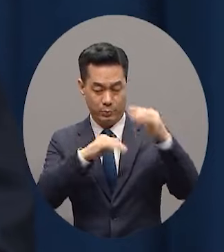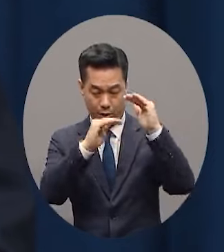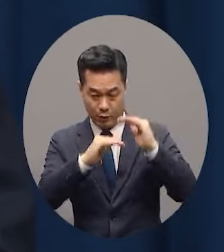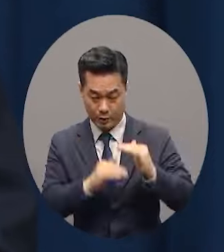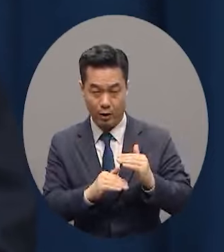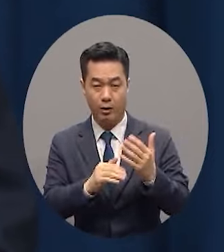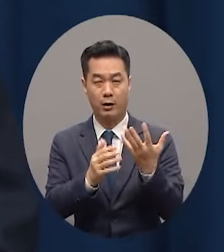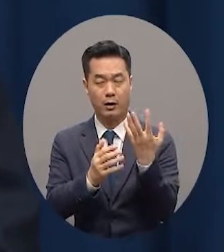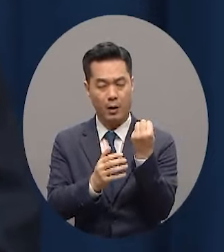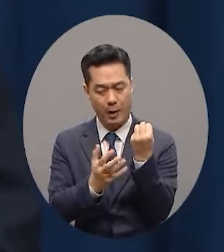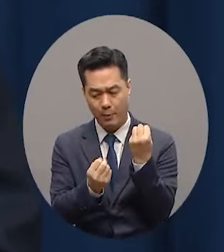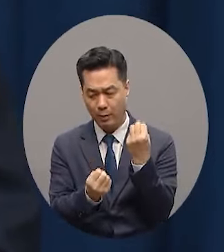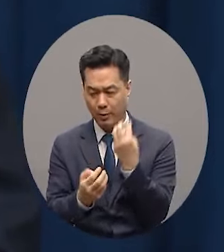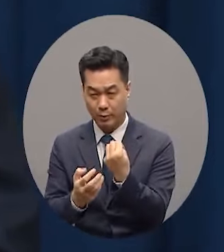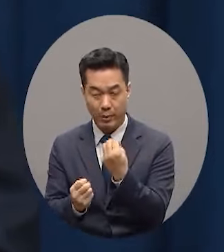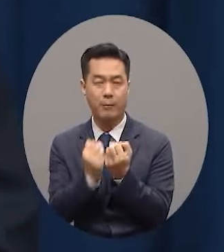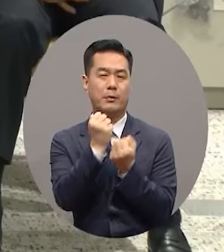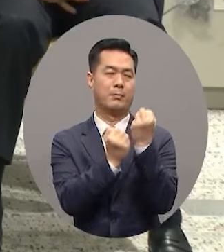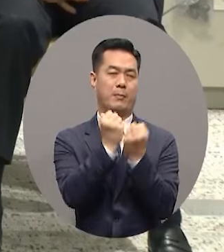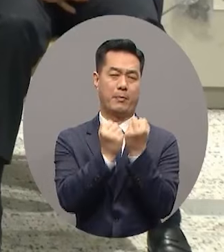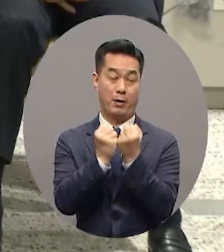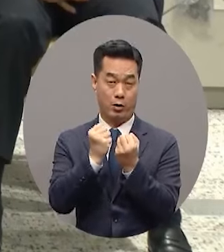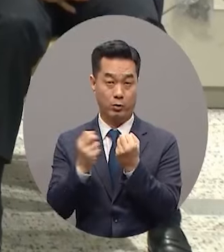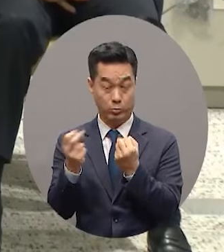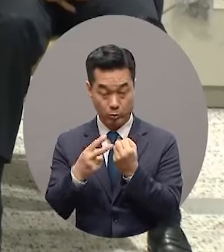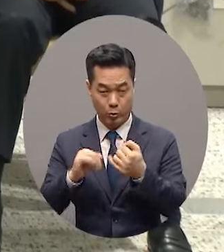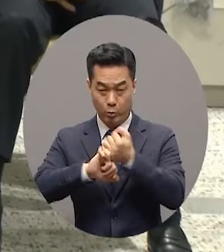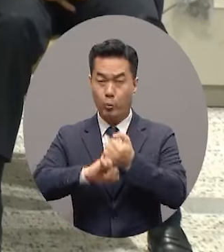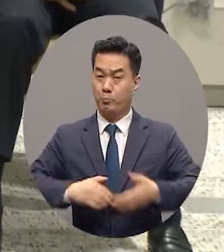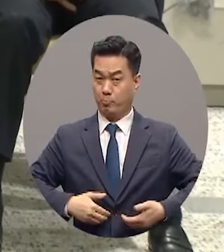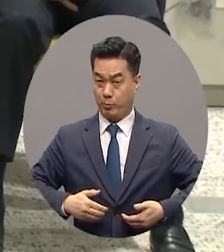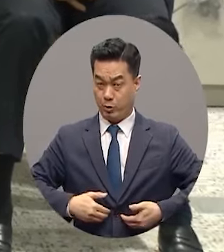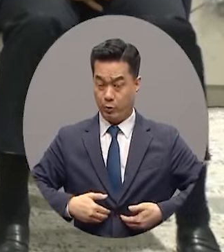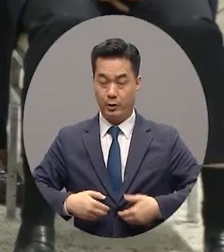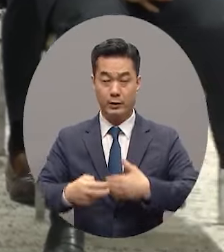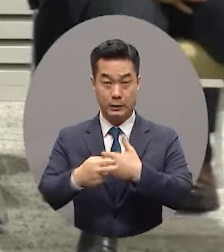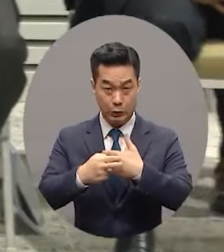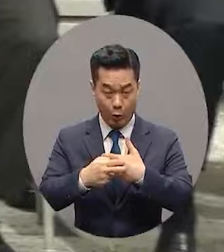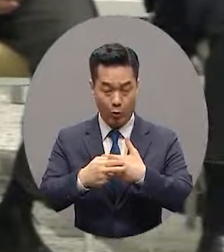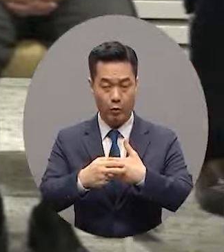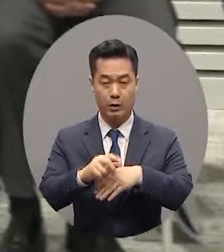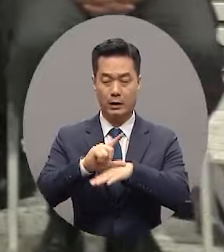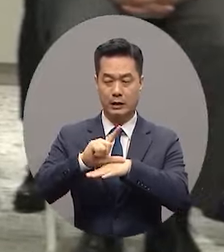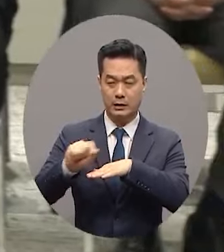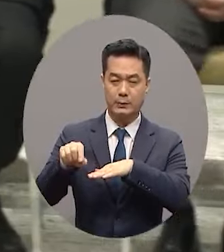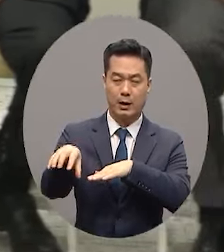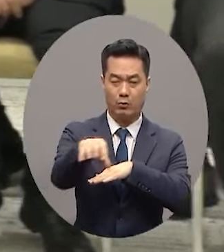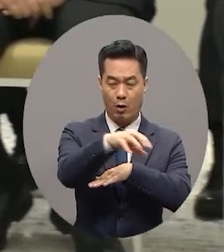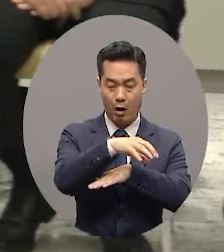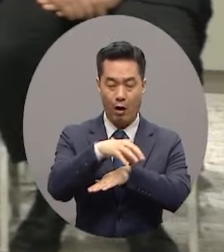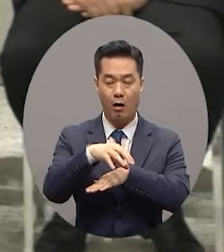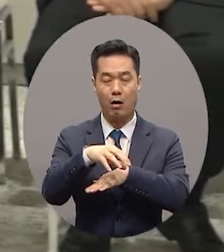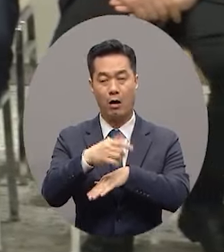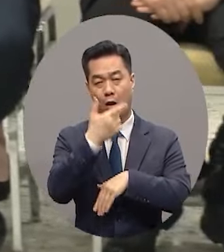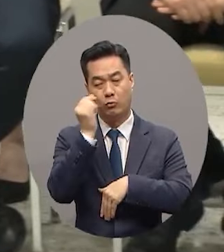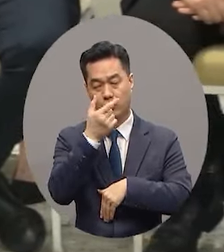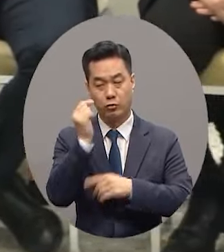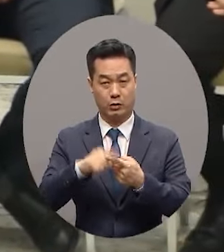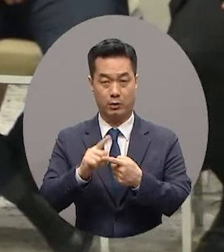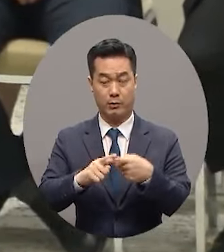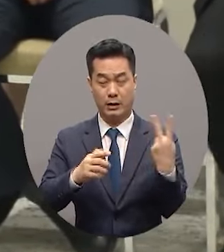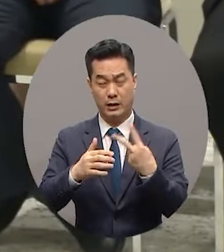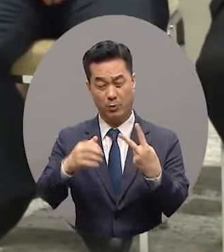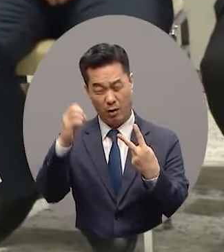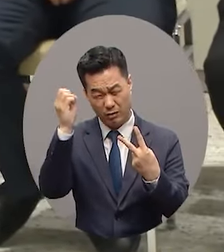하나하나 설명했습니다 또 필수 의료와 지역의료 시스템이 붕괴된 현실도 지적하며 2천명이